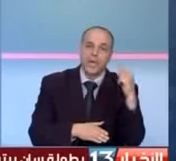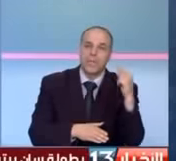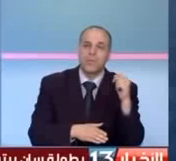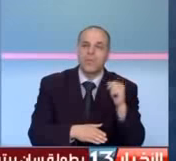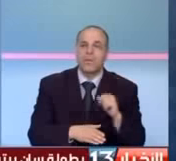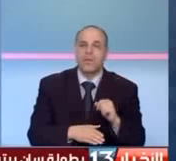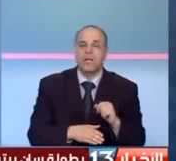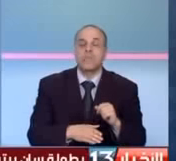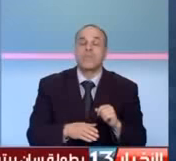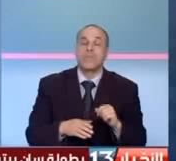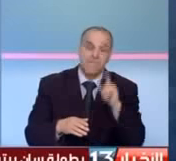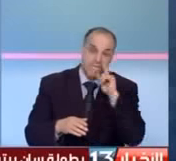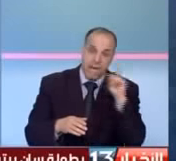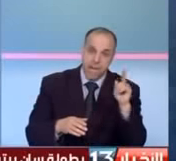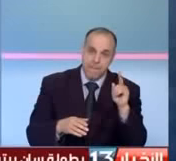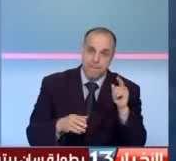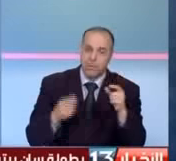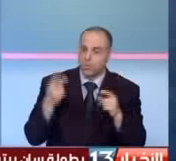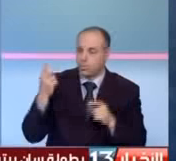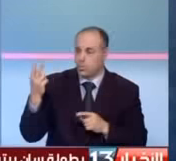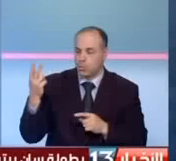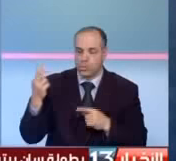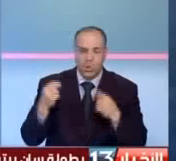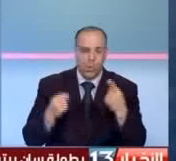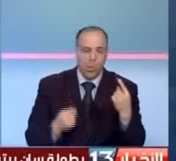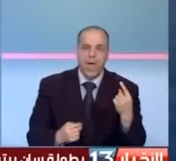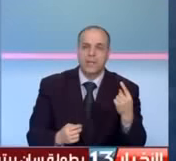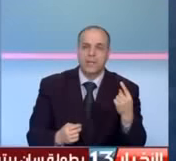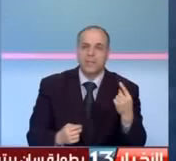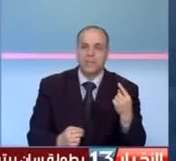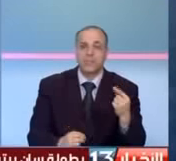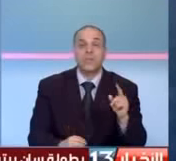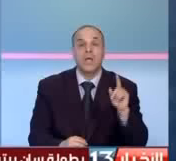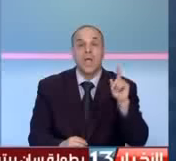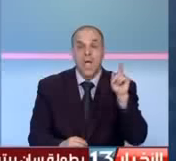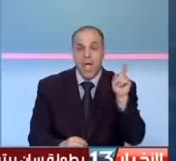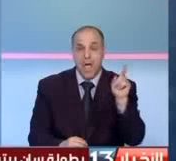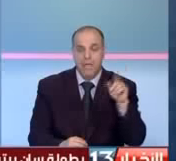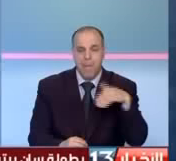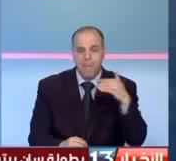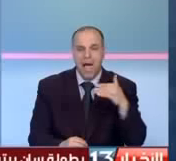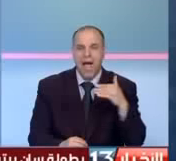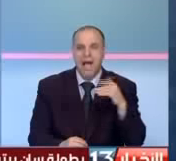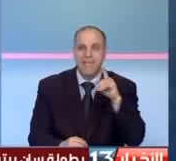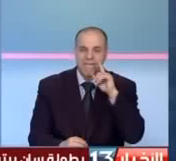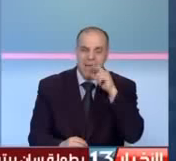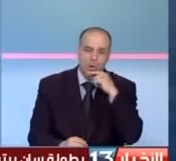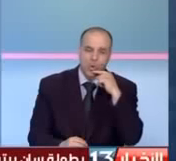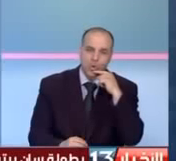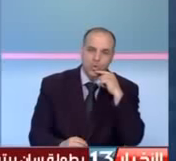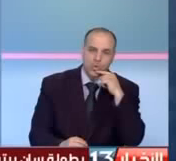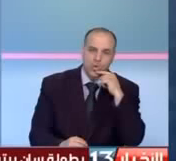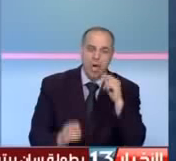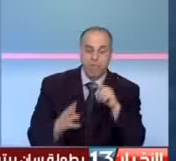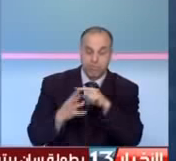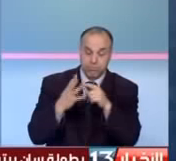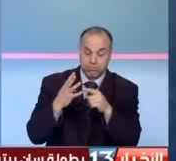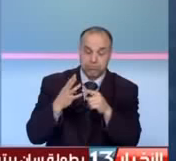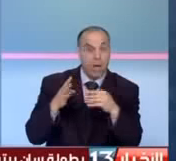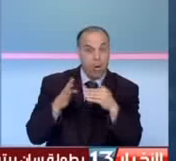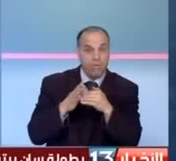سفيتلانا كوزنيتسوفا بمجموعتين مقابل مجموعة واحدة، وستباري بوتنيتسوفا في المربع